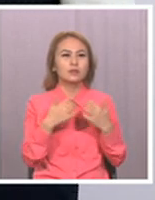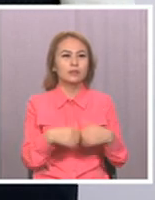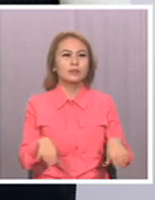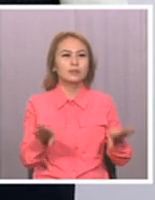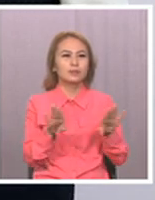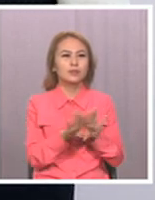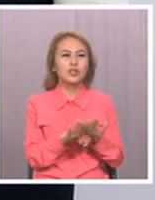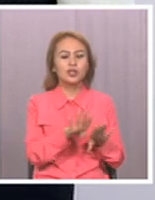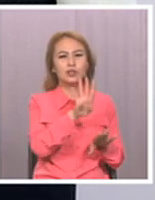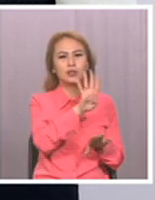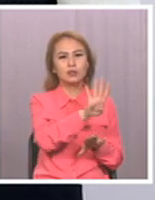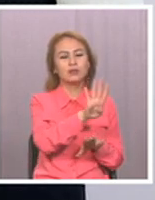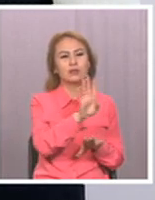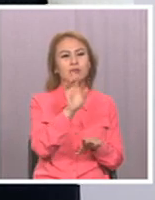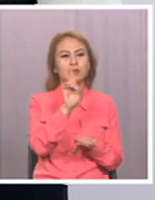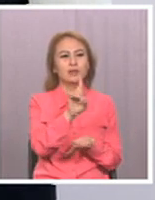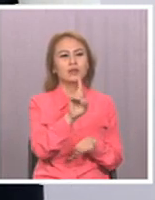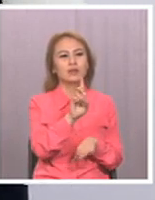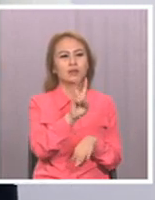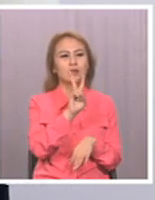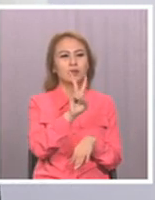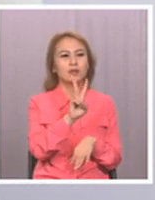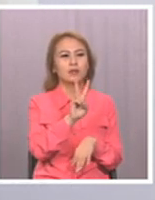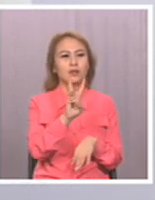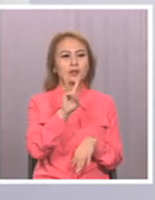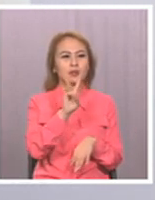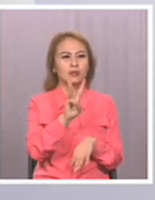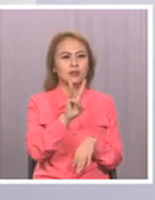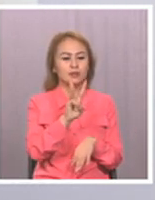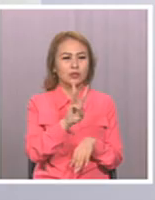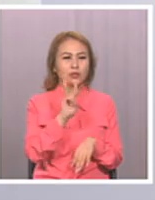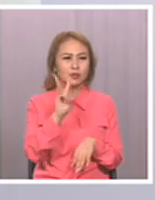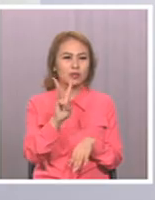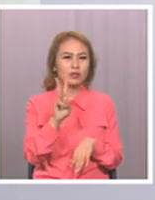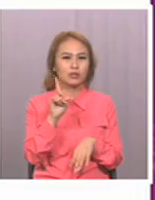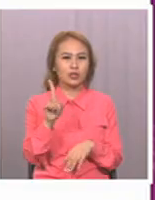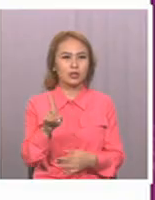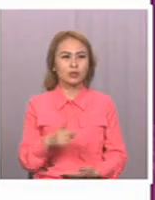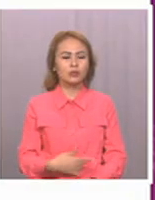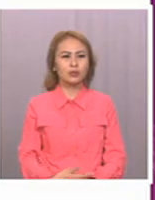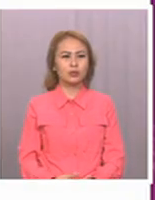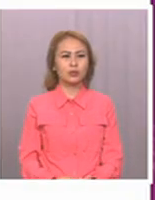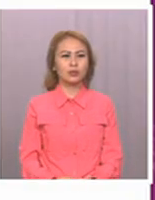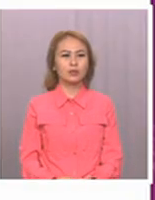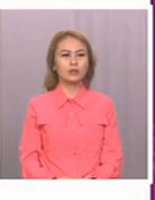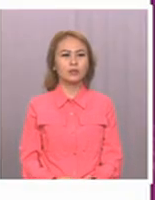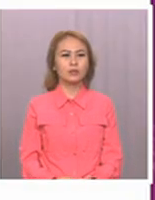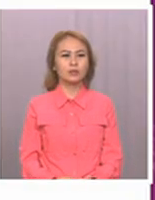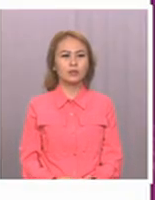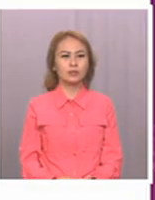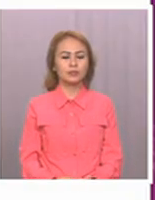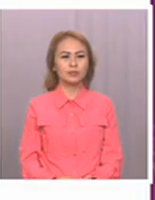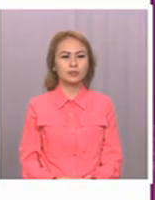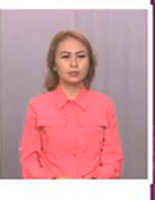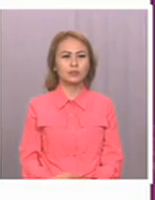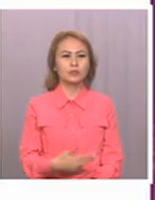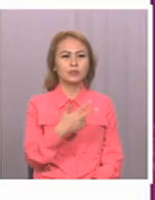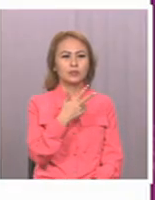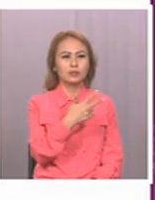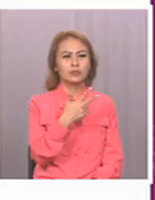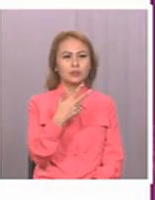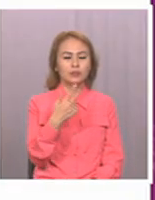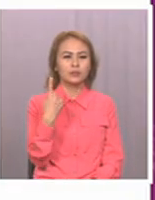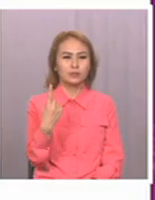мода бірнеше сан болуы мүмкін. Мысалы, келесі қатар берілсін 4, 1, 2, 3, 3 және